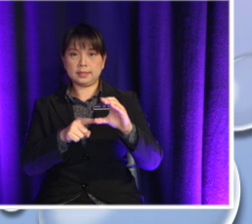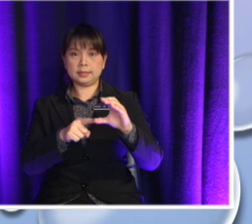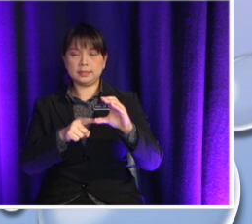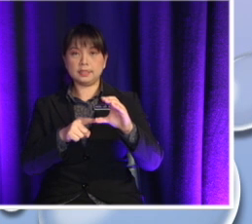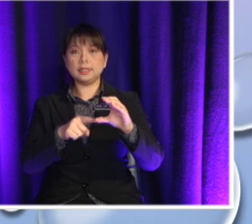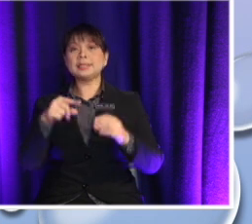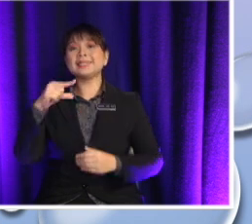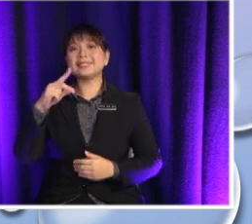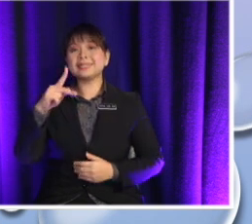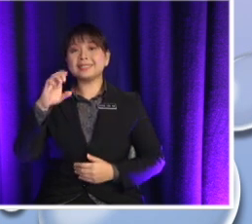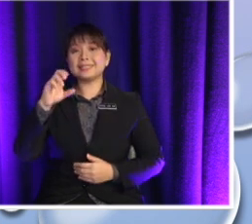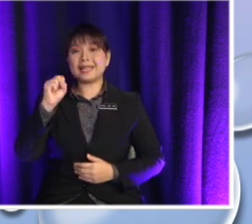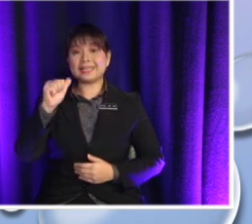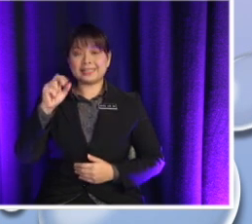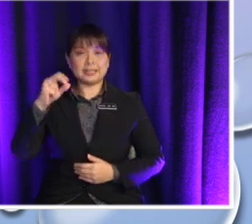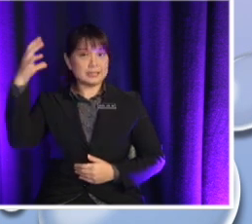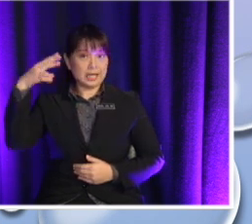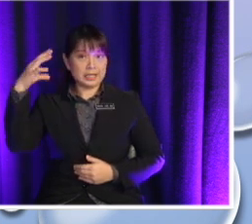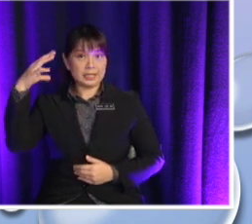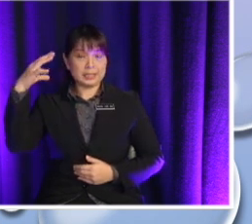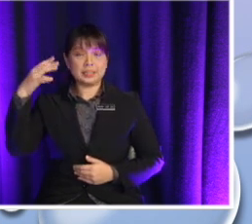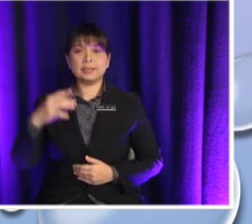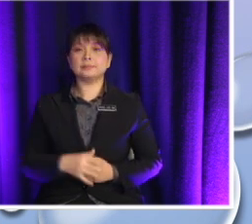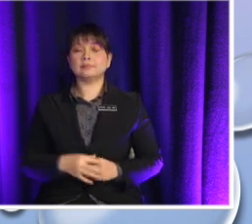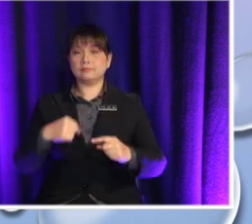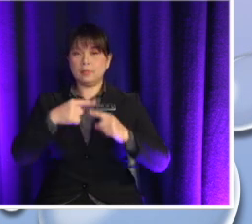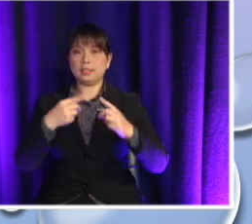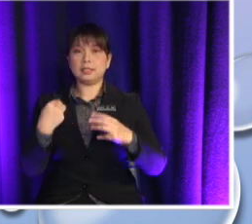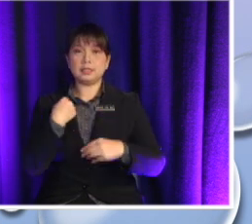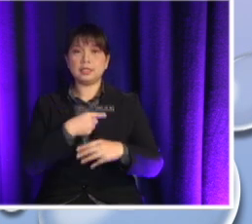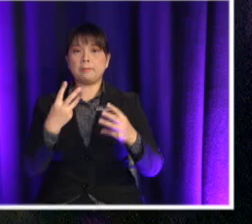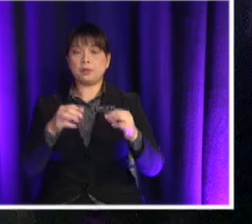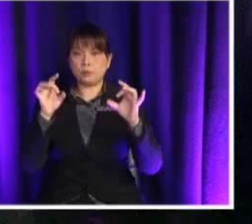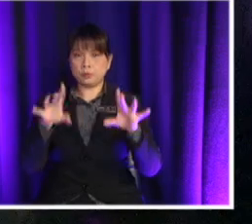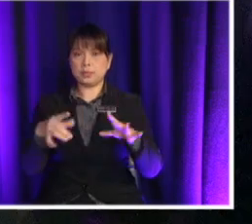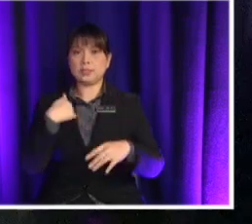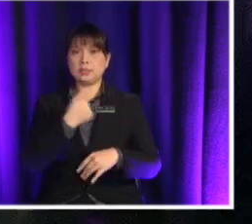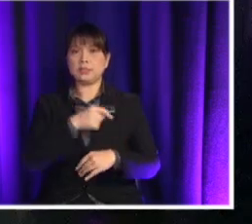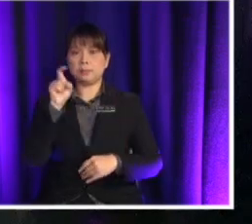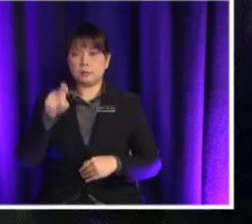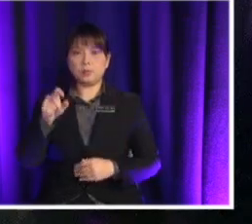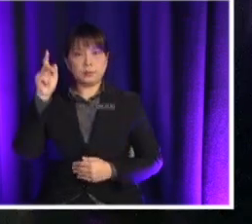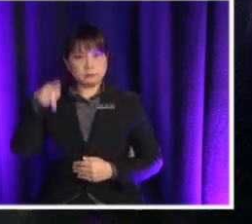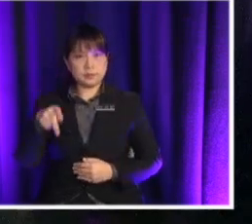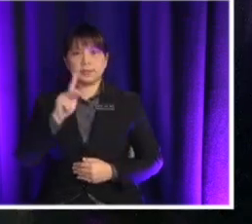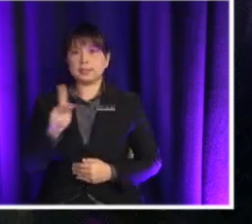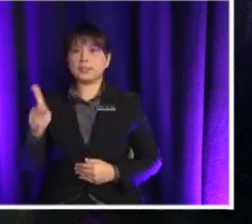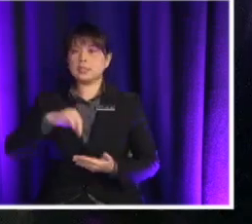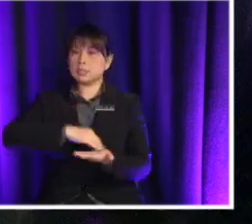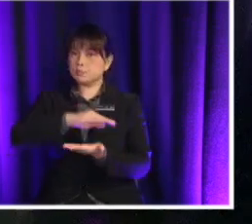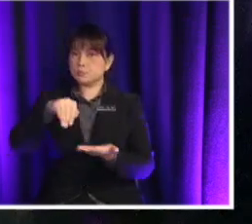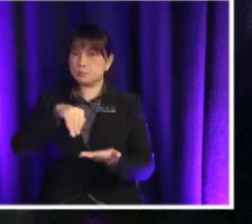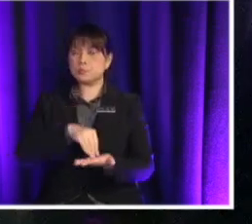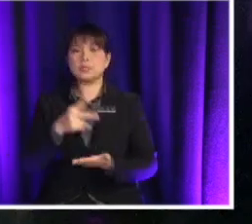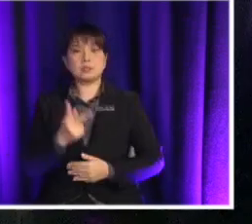Okay. So, bila kita nak uji, kita kena pastikan, Ya, kita kena pastikan, Aiman, yang semua komponen yang ada